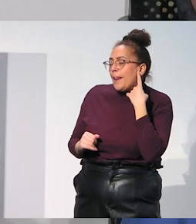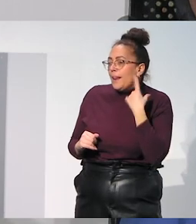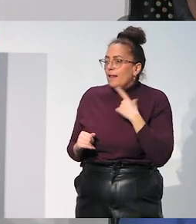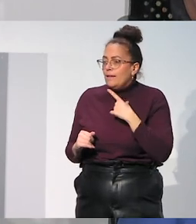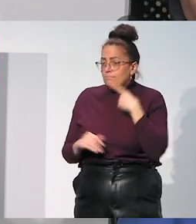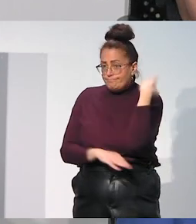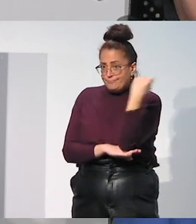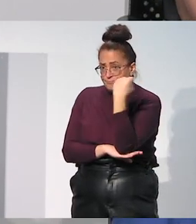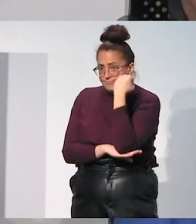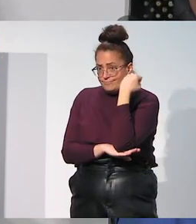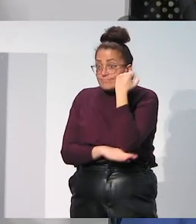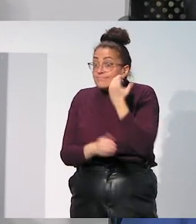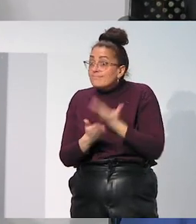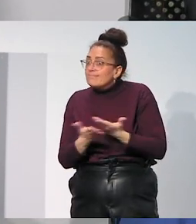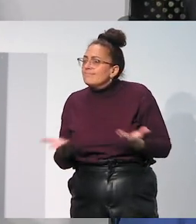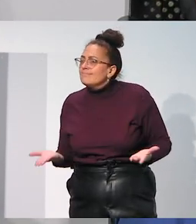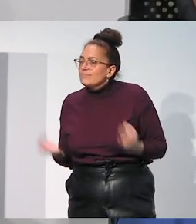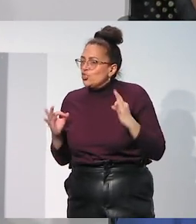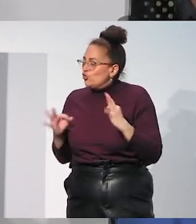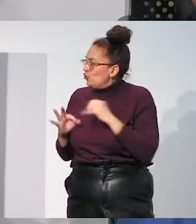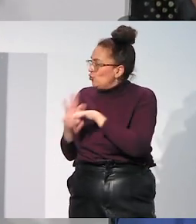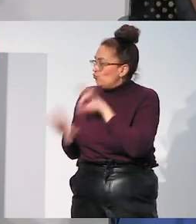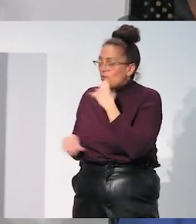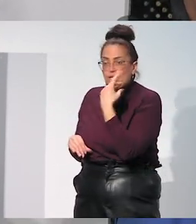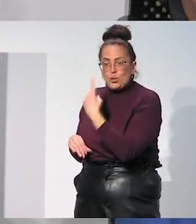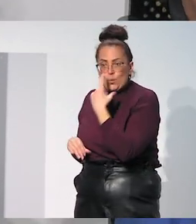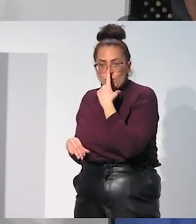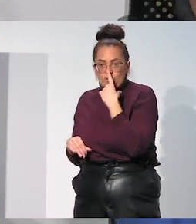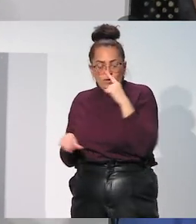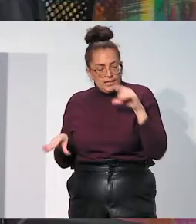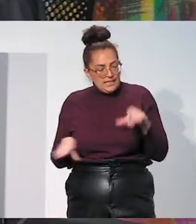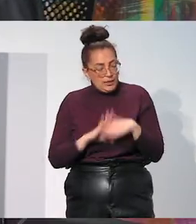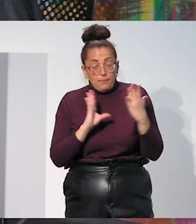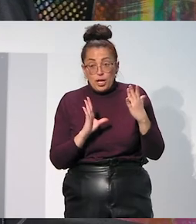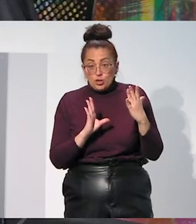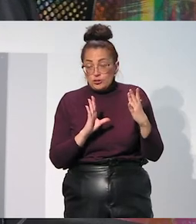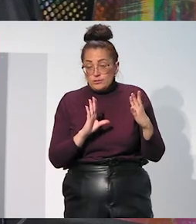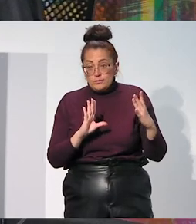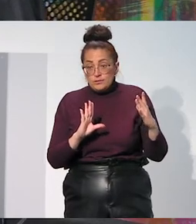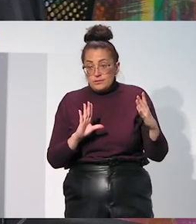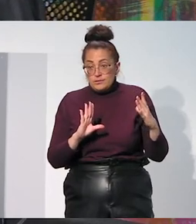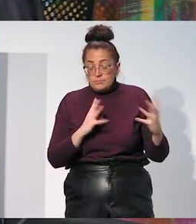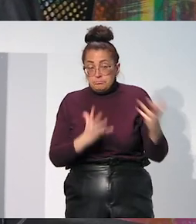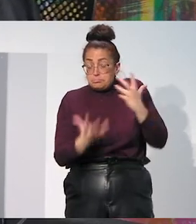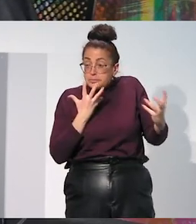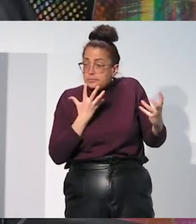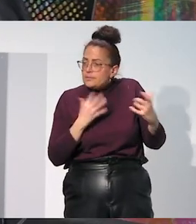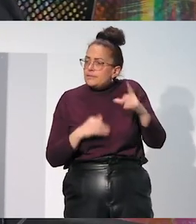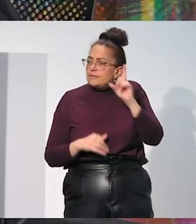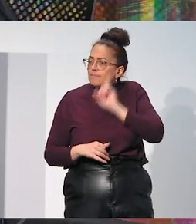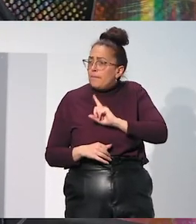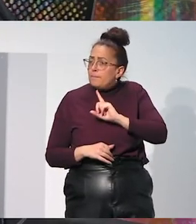solitude. Cet extrait montre la solitude dans laquelle cette femme est, isolée